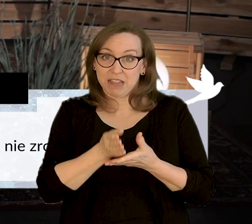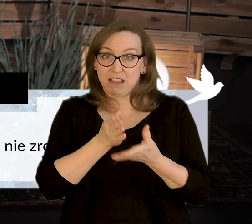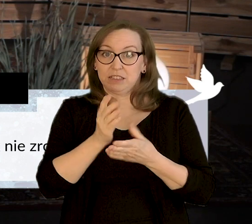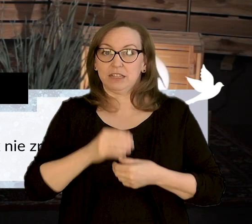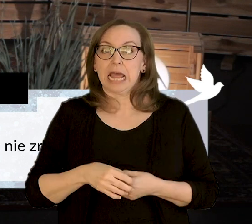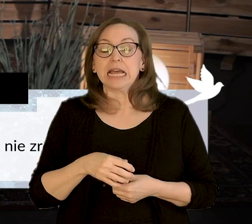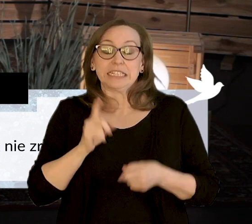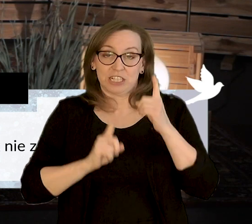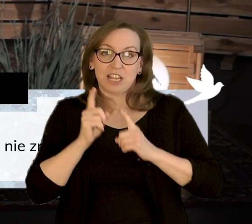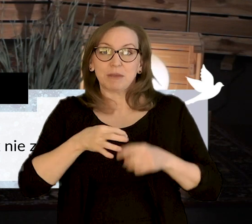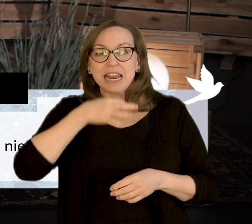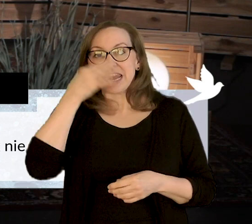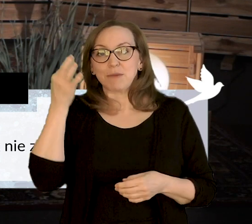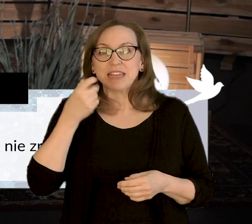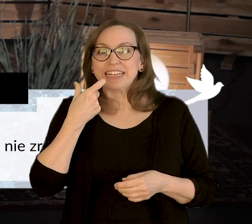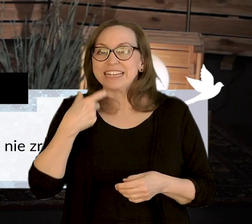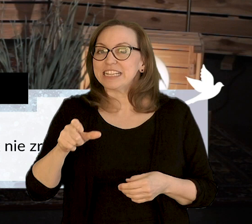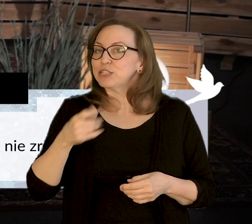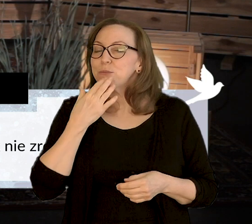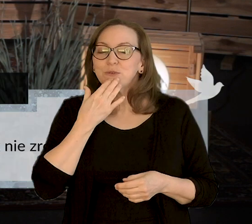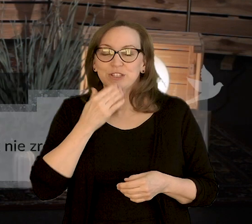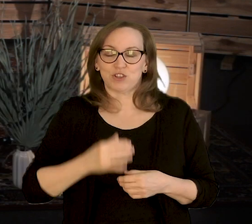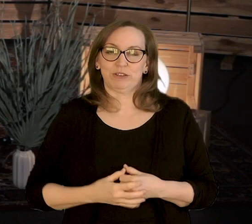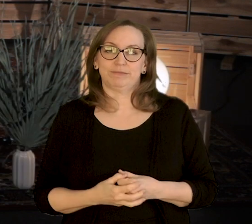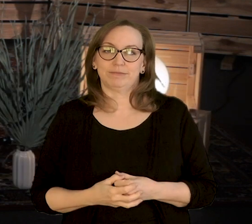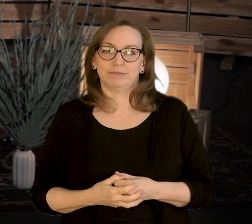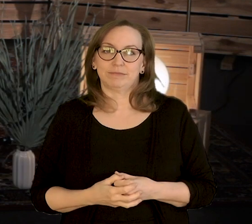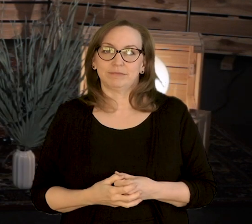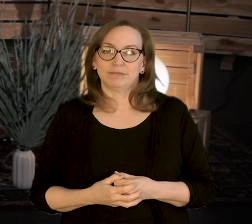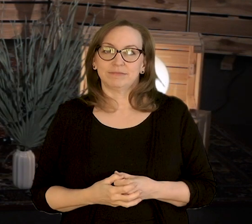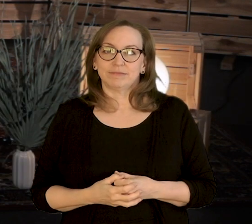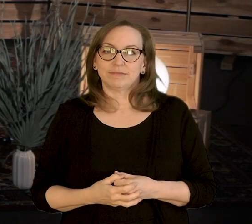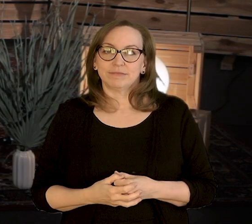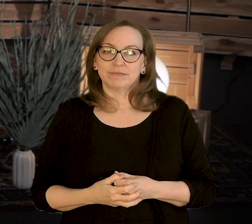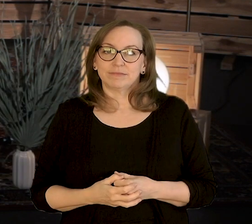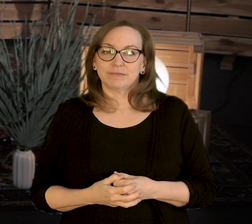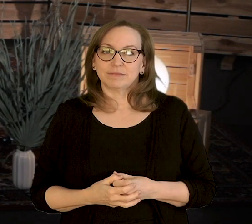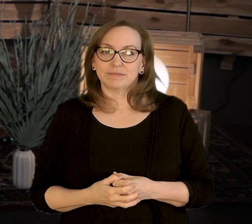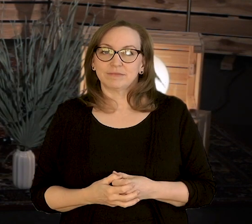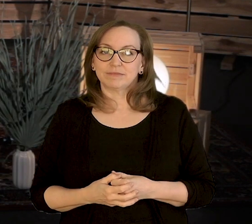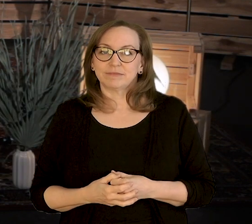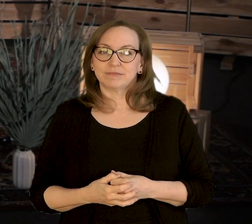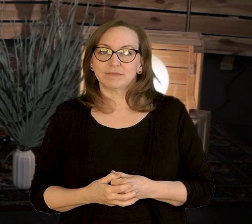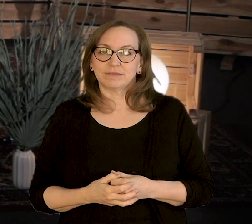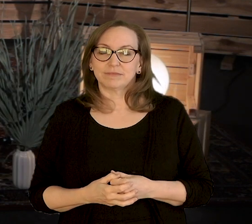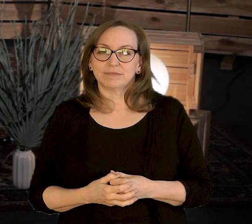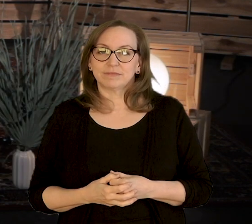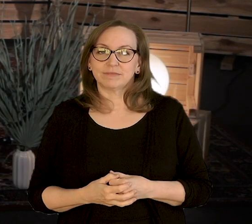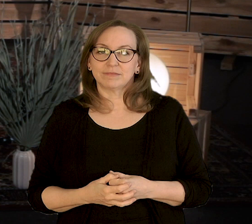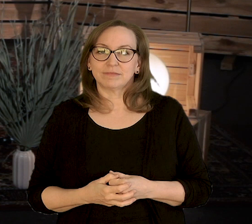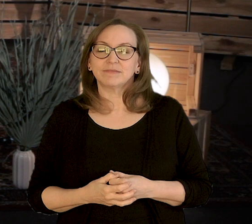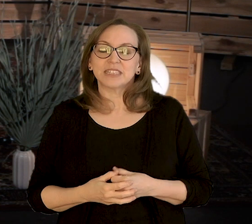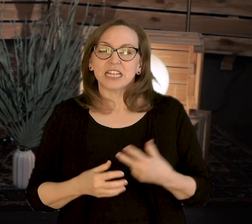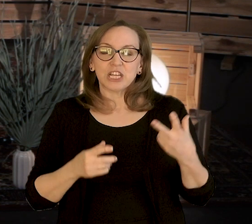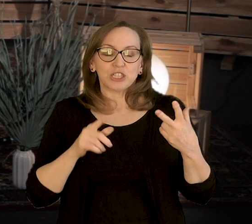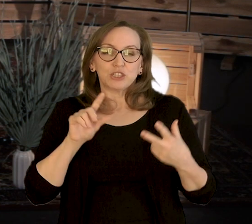lepiej jest nic nie mówić. Ale ten drugi złoczyńca, widzimy, że